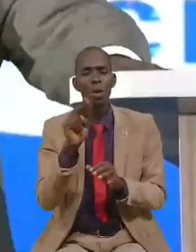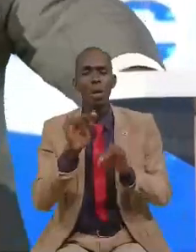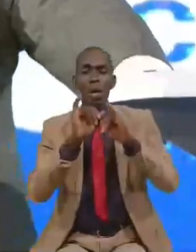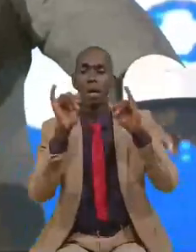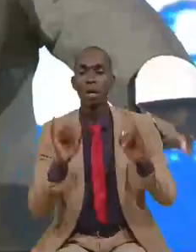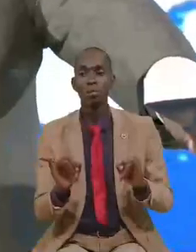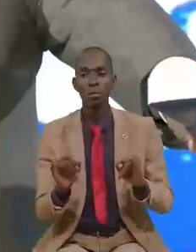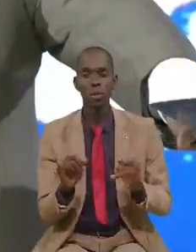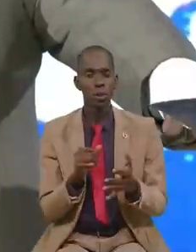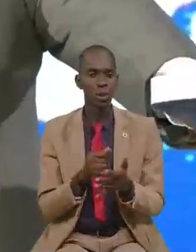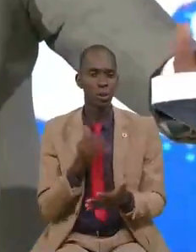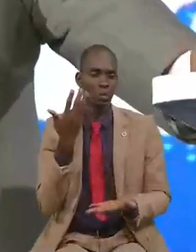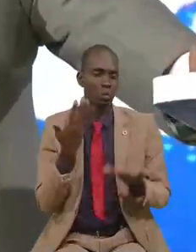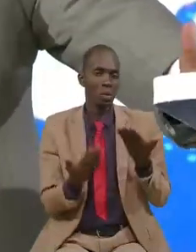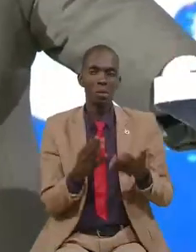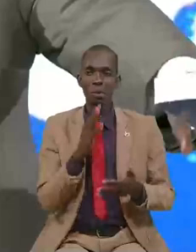être